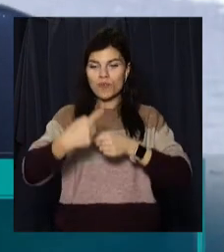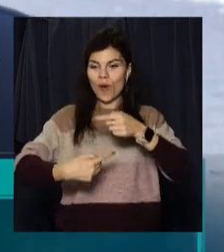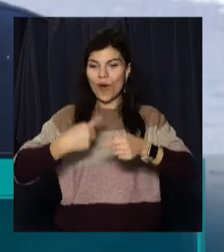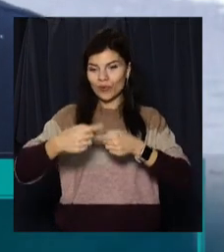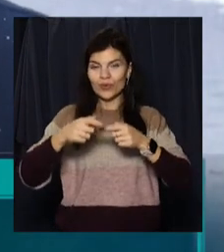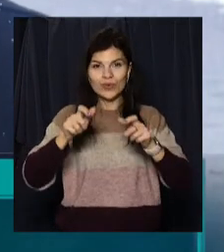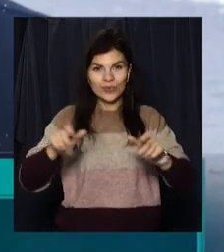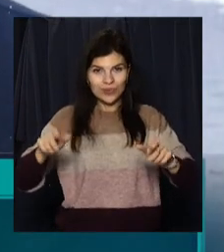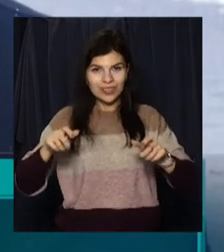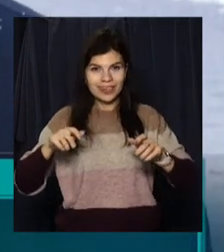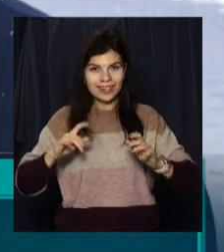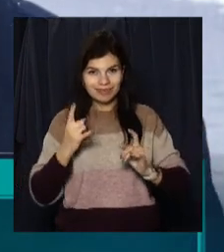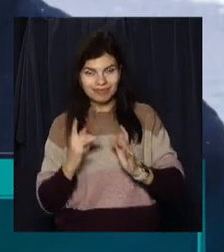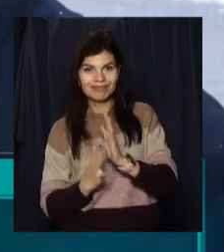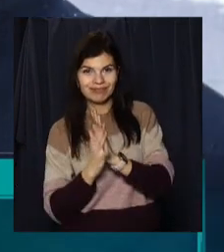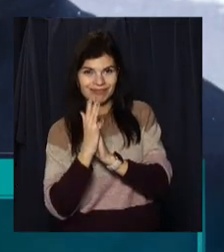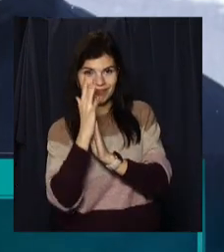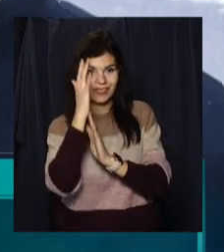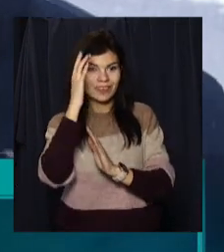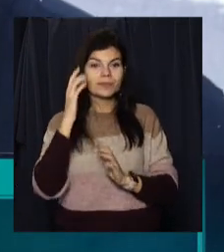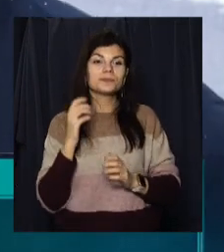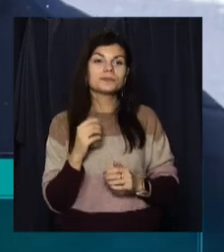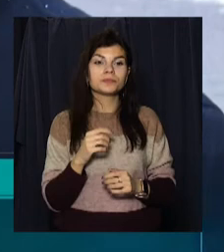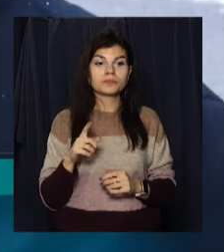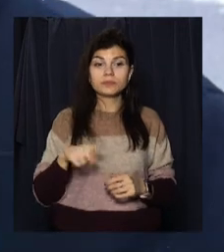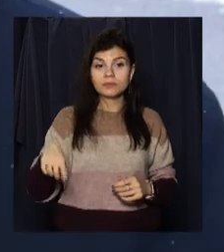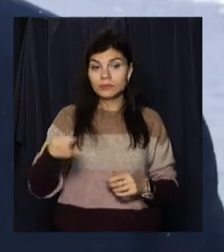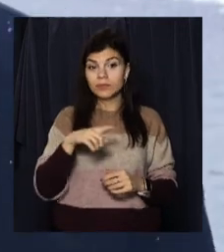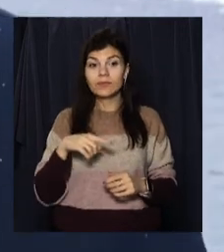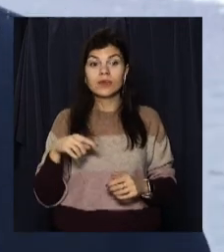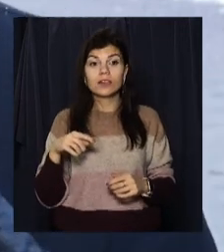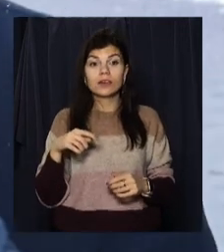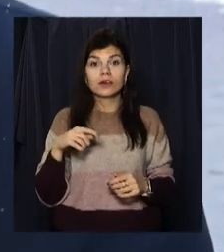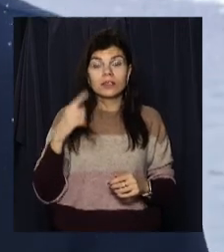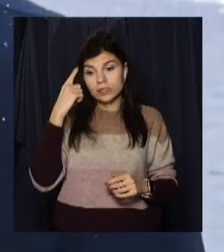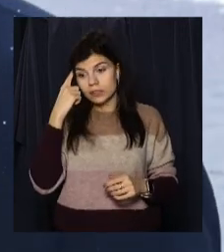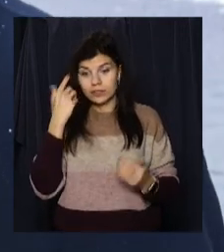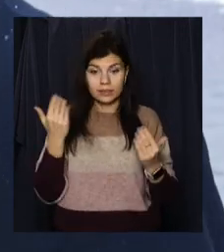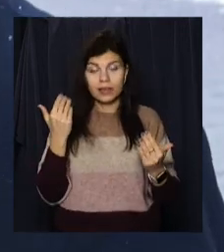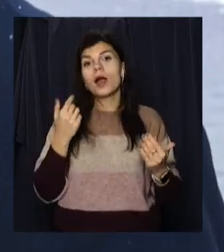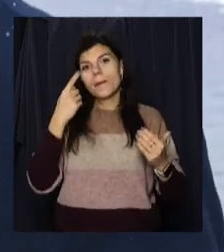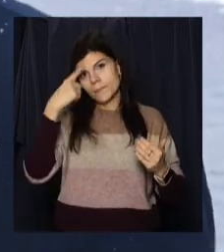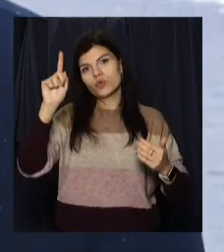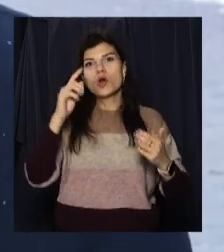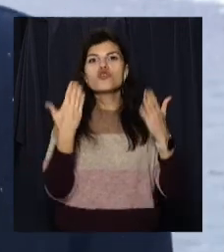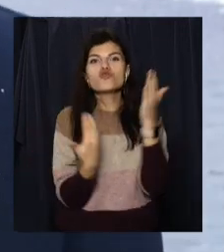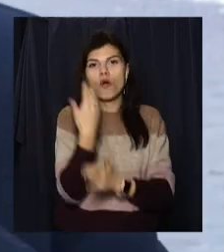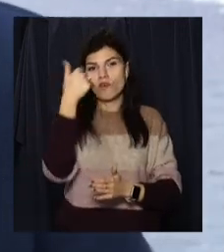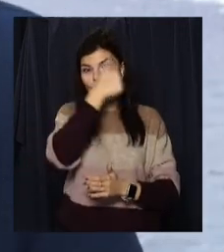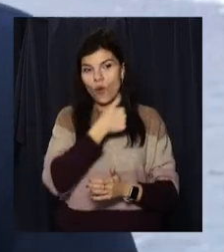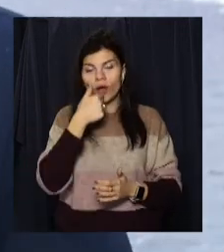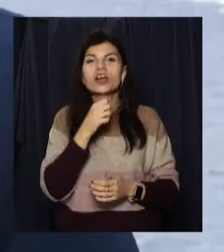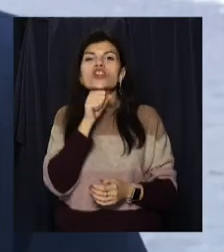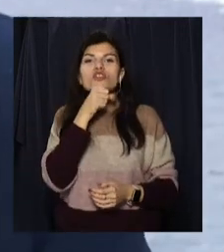граждан, для того, щоб вони їх віднадати від Різдва, щоб вони не святкували його, придумали оцей Новий рік з